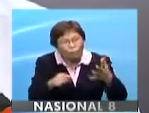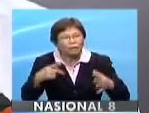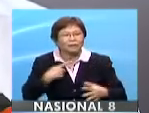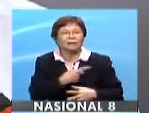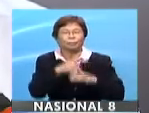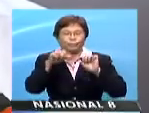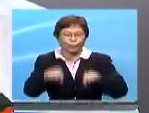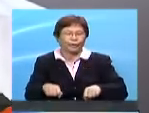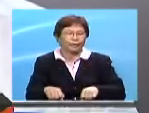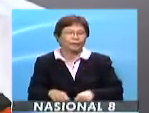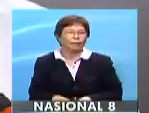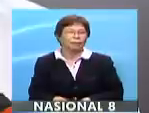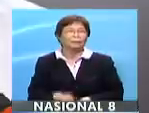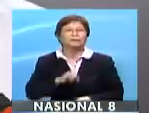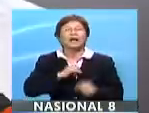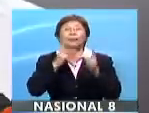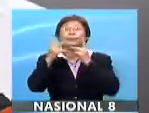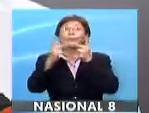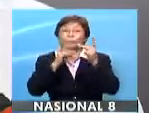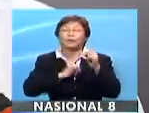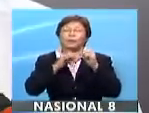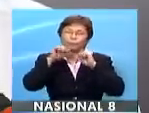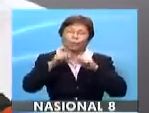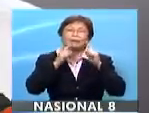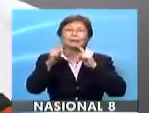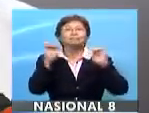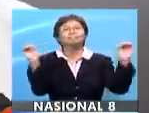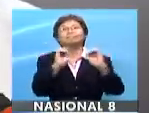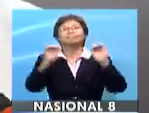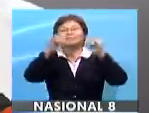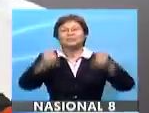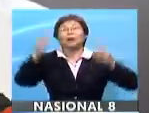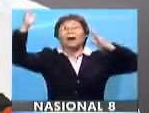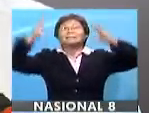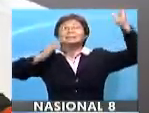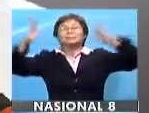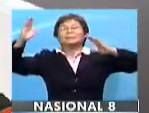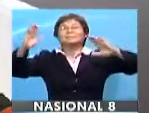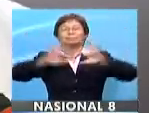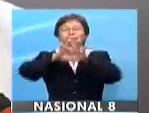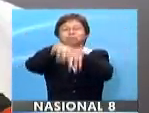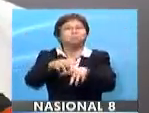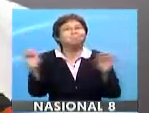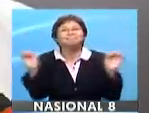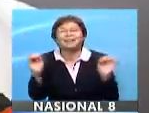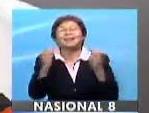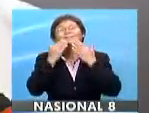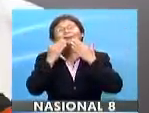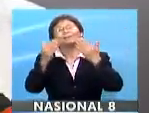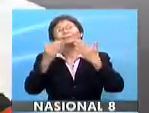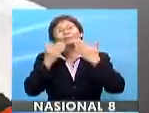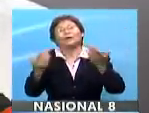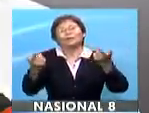apa, saya boleh sebutkan di sini bahawa tiada jemaah haji Malaysia yang terlibat, alhamdulillah, dalam